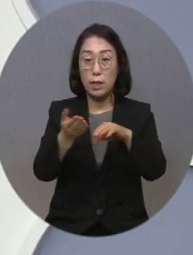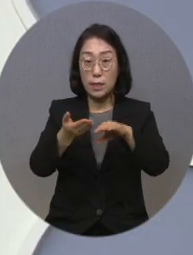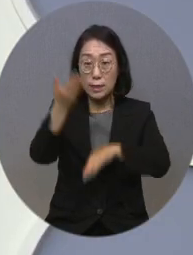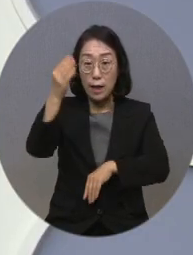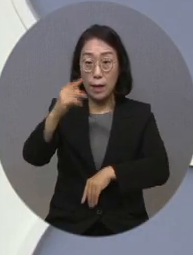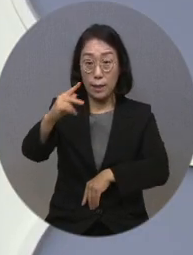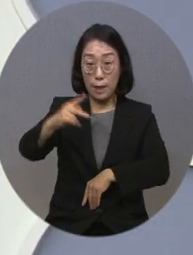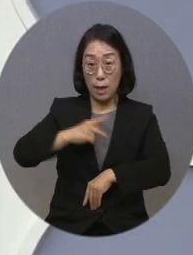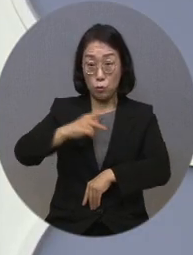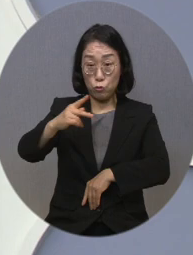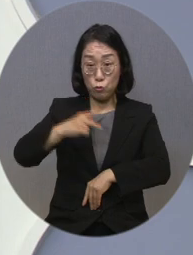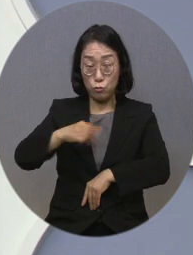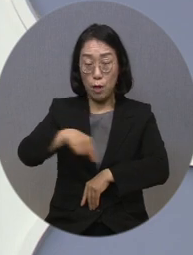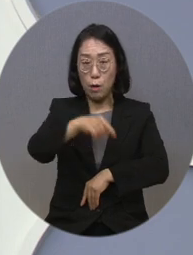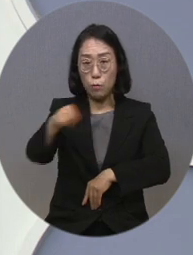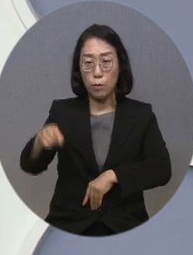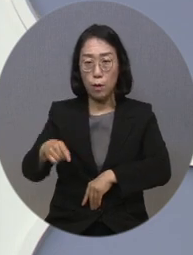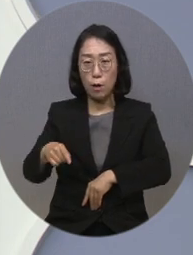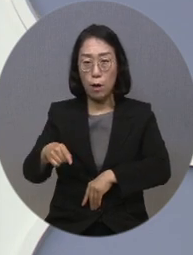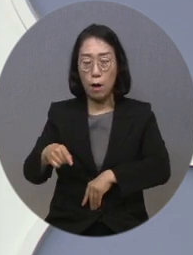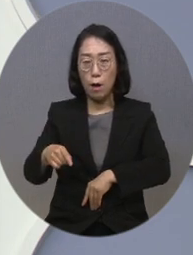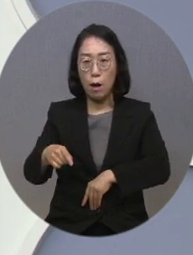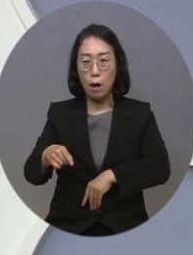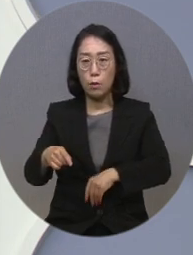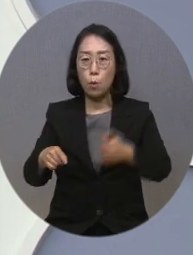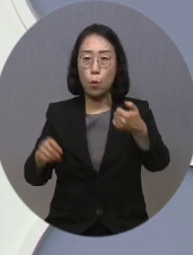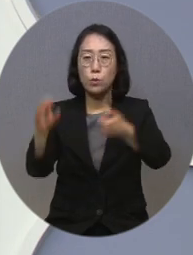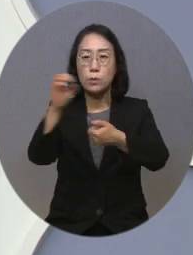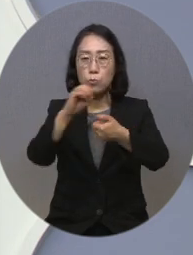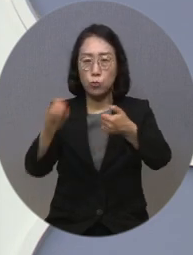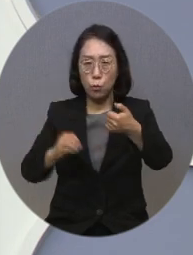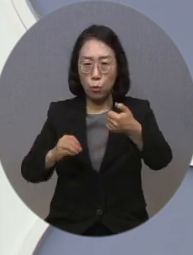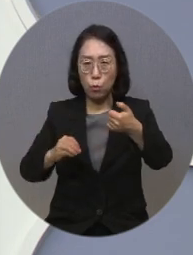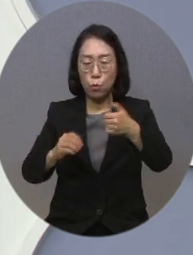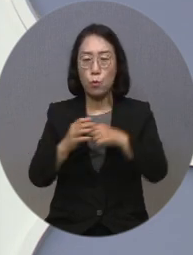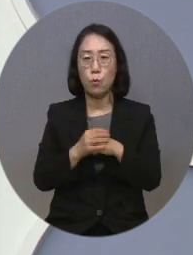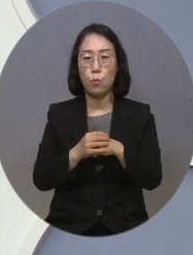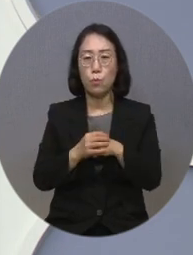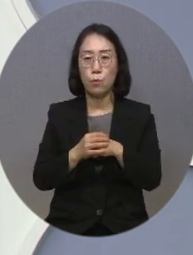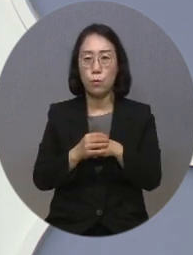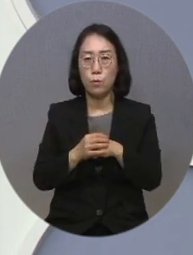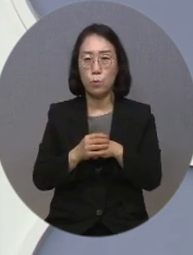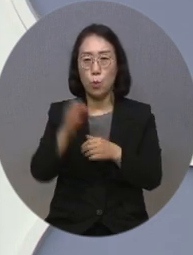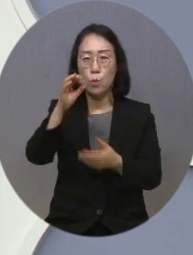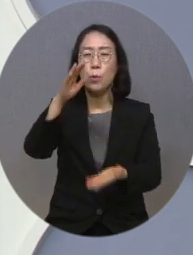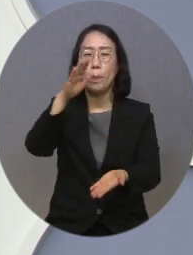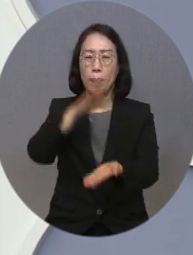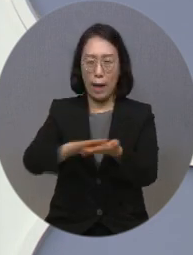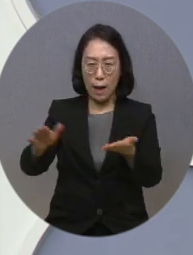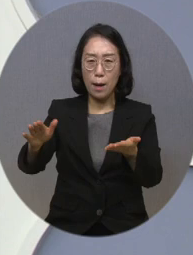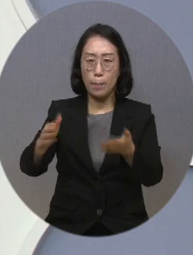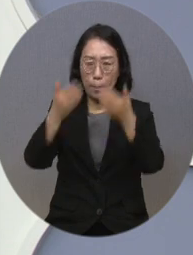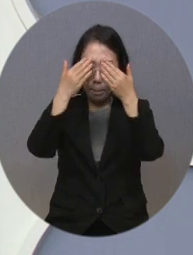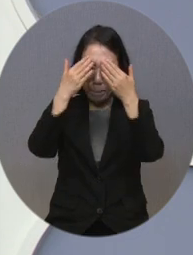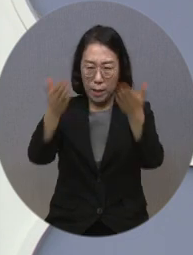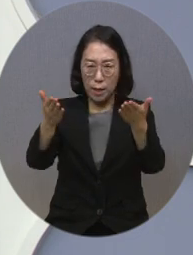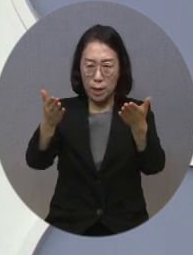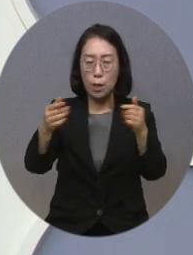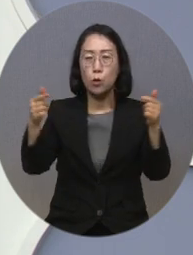대출자인 가운데 거의 반 가까이를 절반 가까이를 그 금액을 탕감해 준 적이 있습니다.